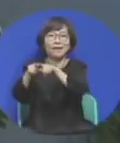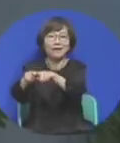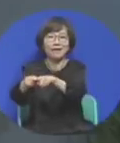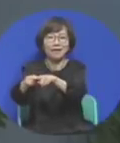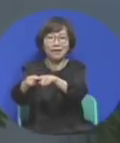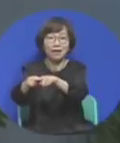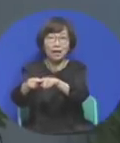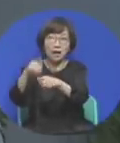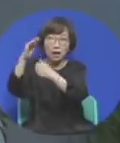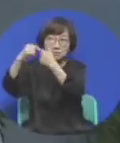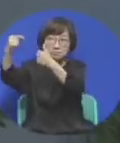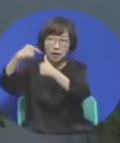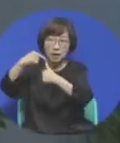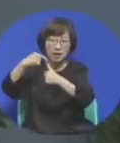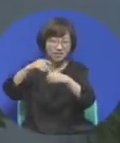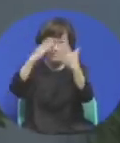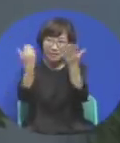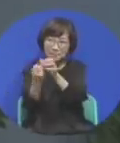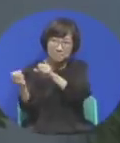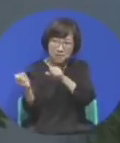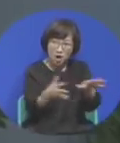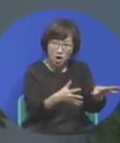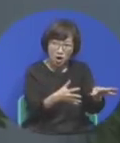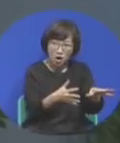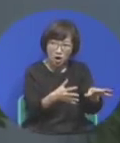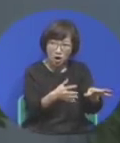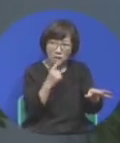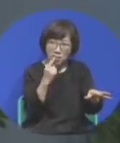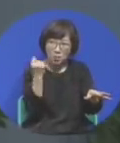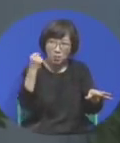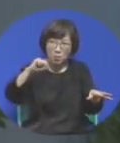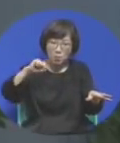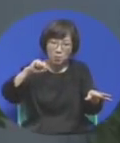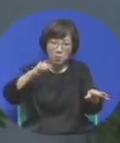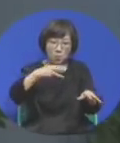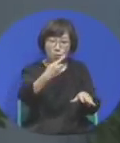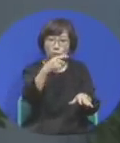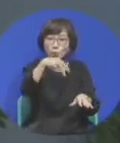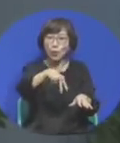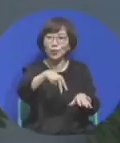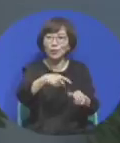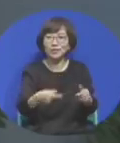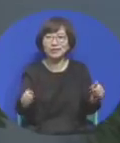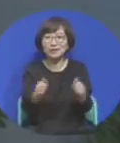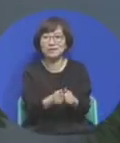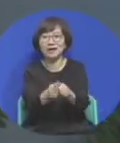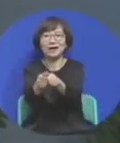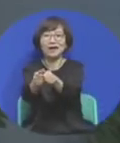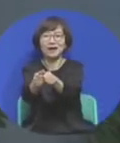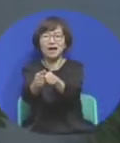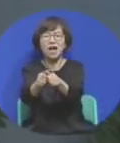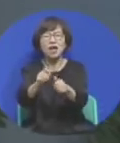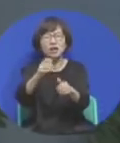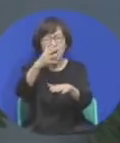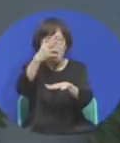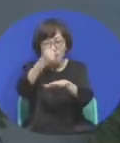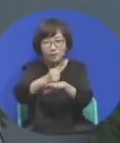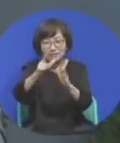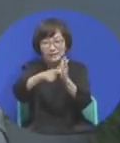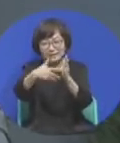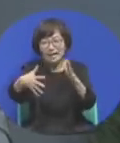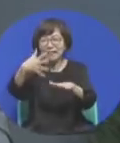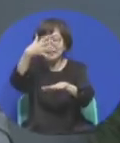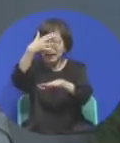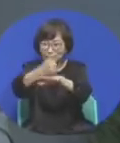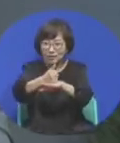조카 데리고 나왔잖아요. But he took his nephew with him. 요게 문제예요. That was the problem. 나중에 결국 버리잖아요. Later on, he does leave him. 여러분,